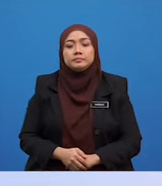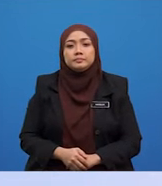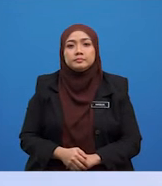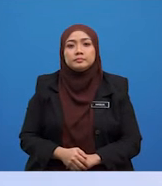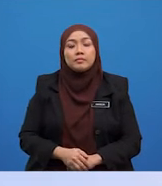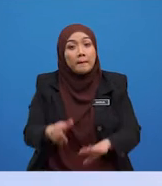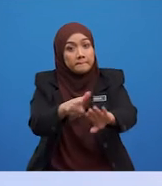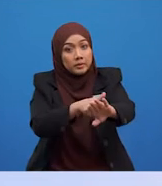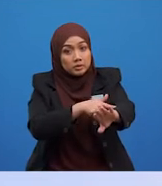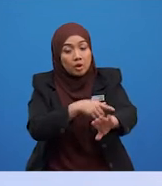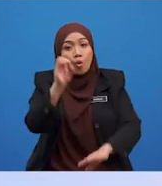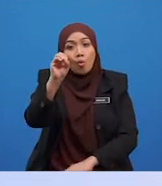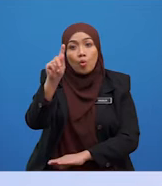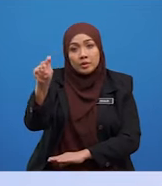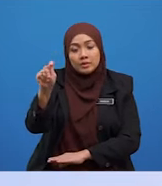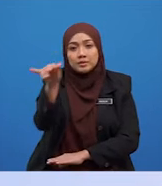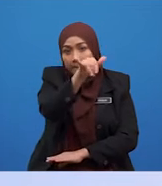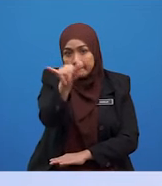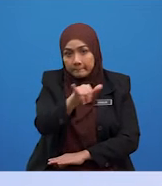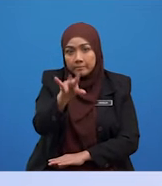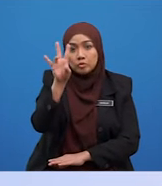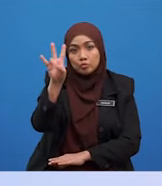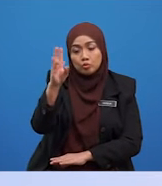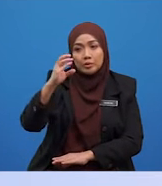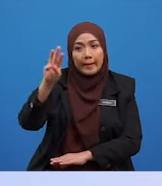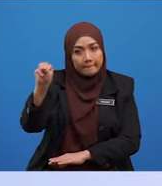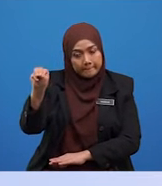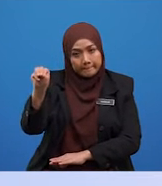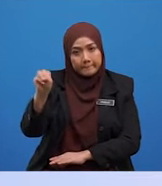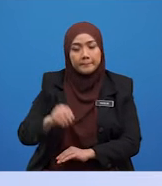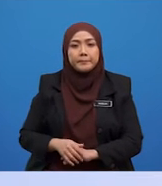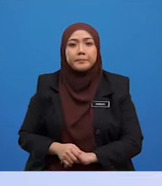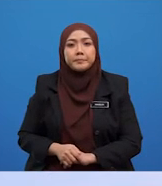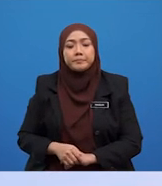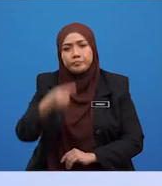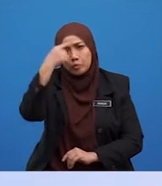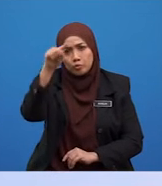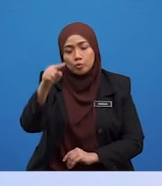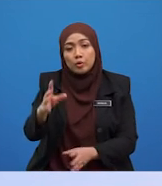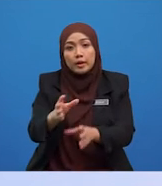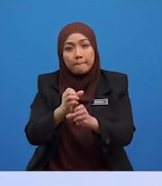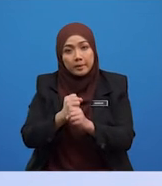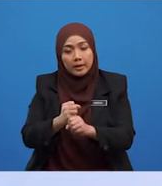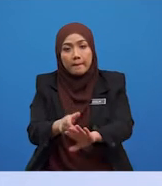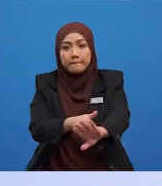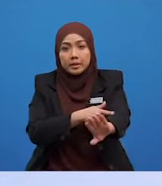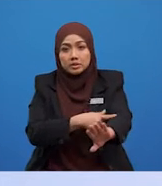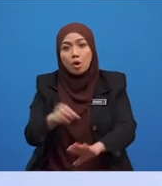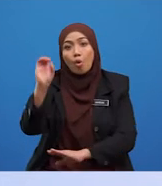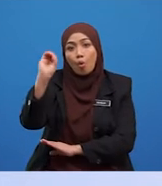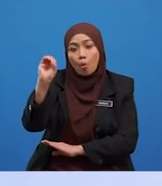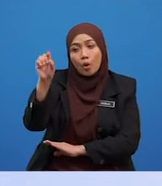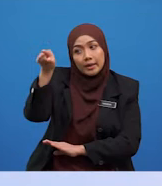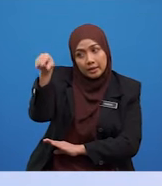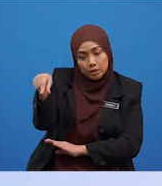murid-murid, panjang OT sama dengan 7 cm. Untuk mendapatkan panjang